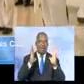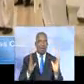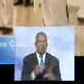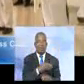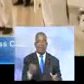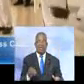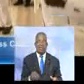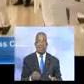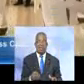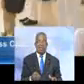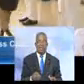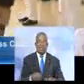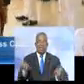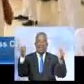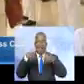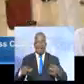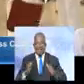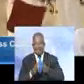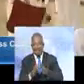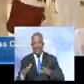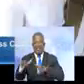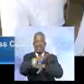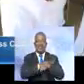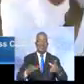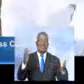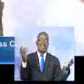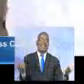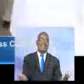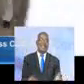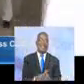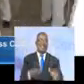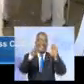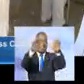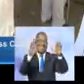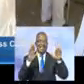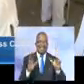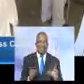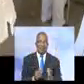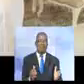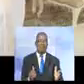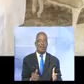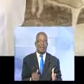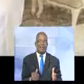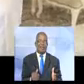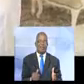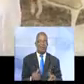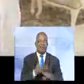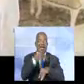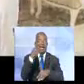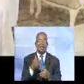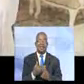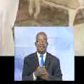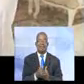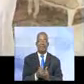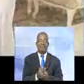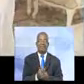sa tombe. Rappelons que cette cérémonie religieuse d'élévation a lieu une semaine après le pèlerinage de la communauté Papa